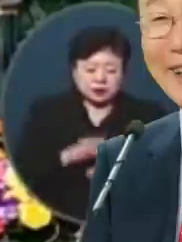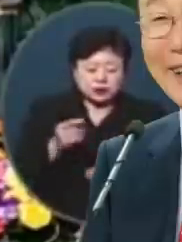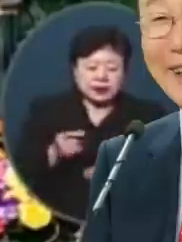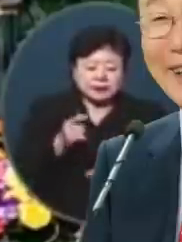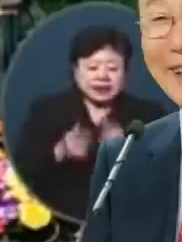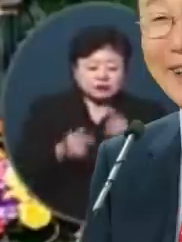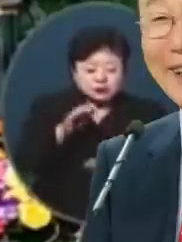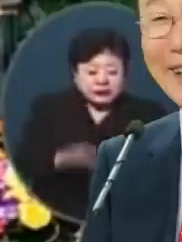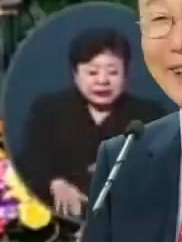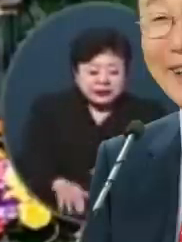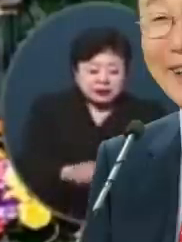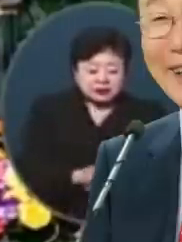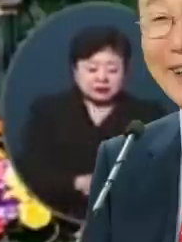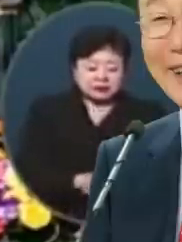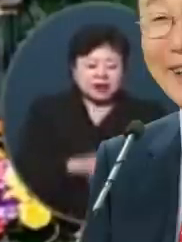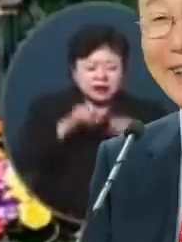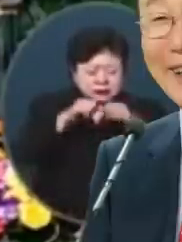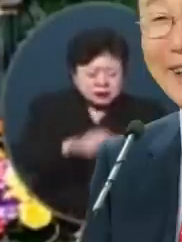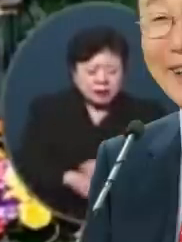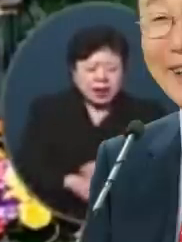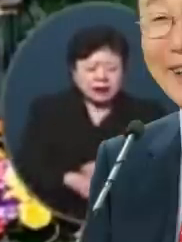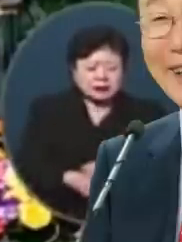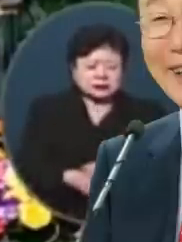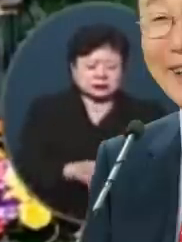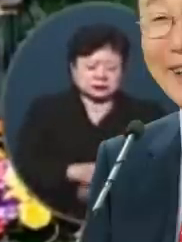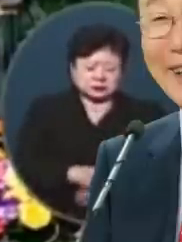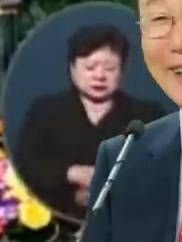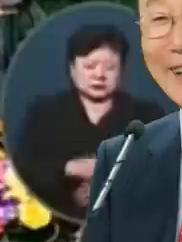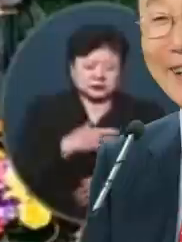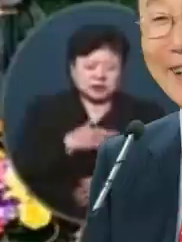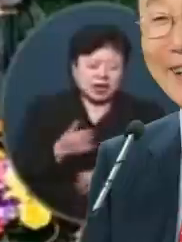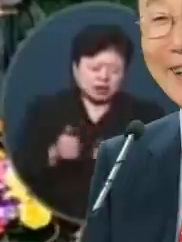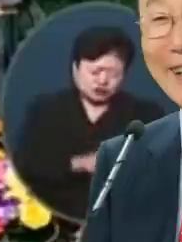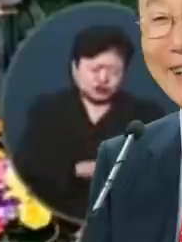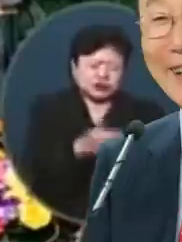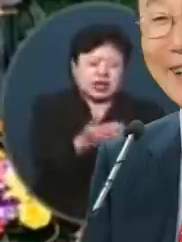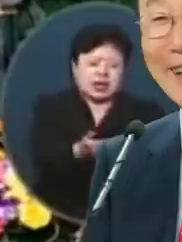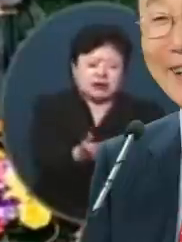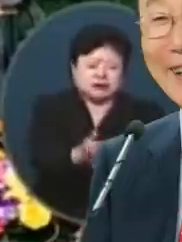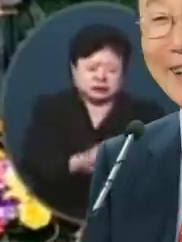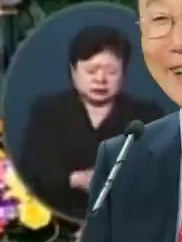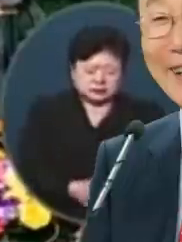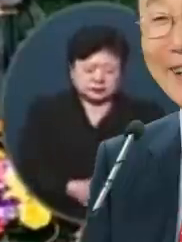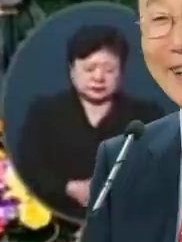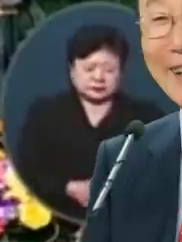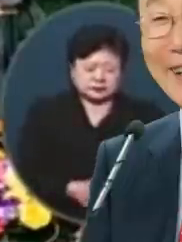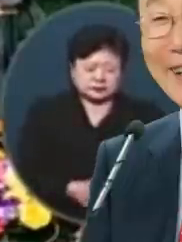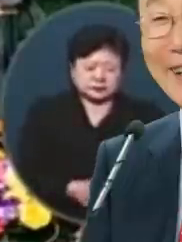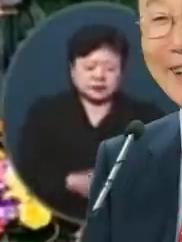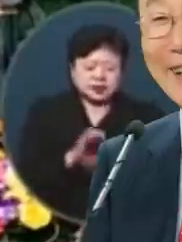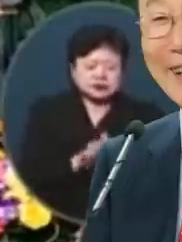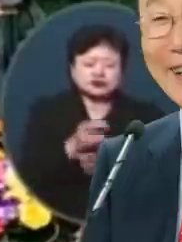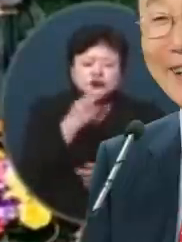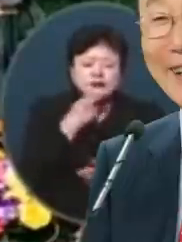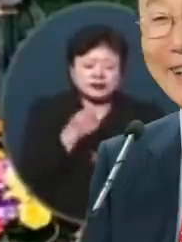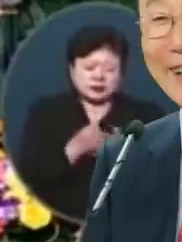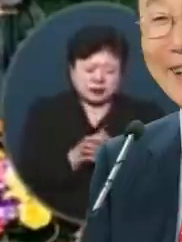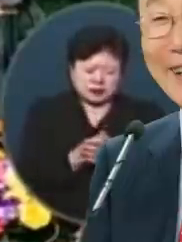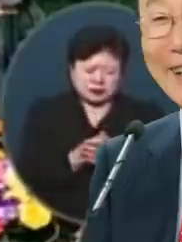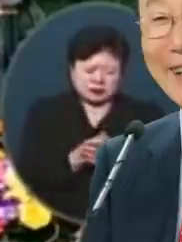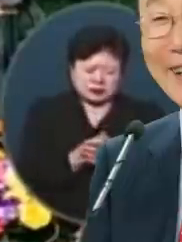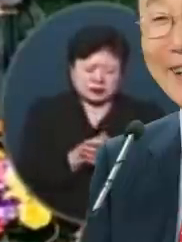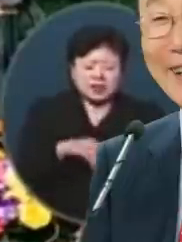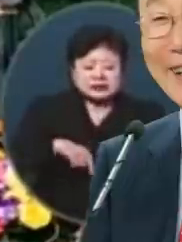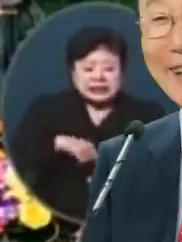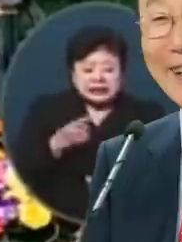로뎀나무에서 절망적이 되어서 이제 나를 죽여주십시오 하는 것은 친구가 없었기 때문에 그런 것입니다.